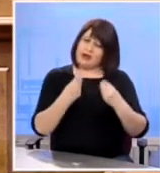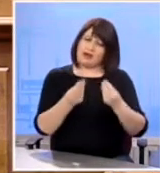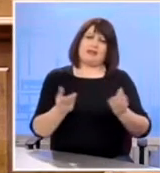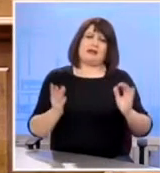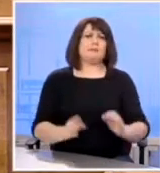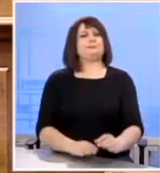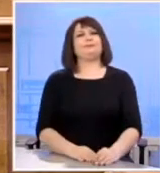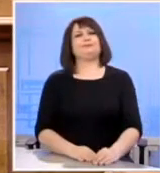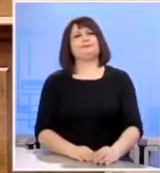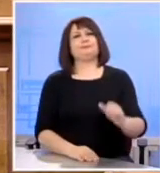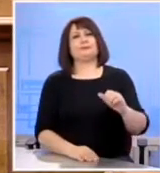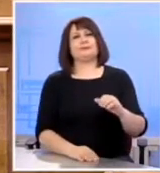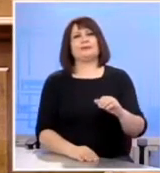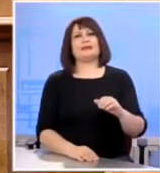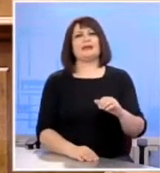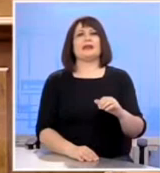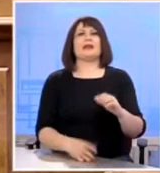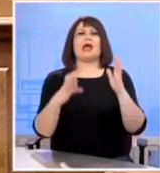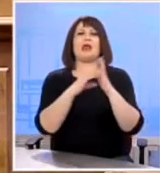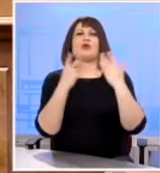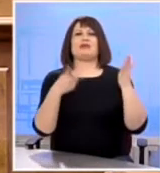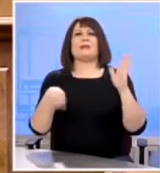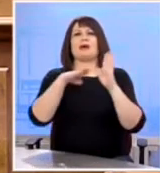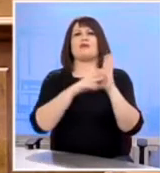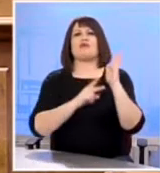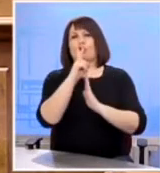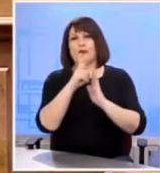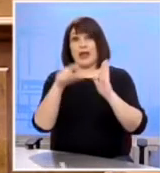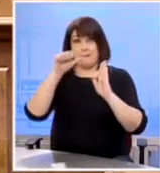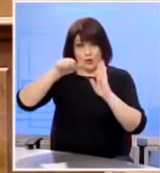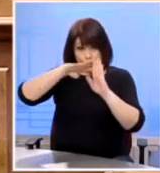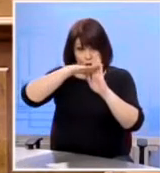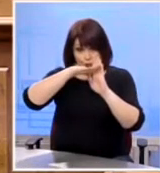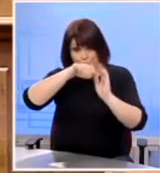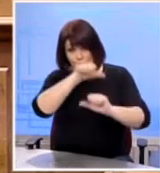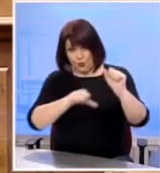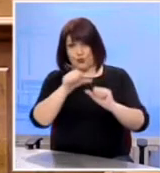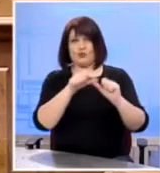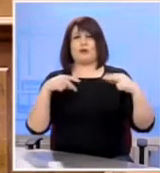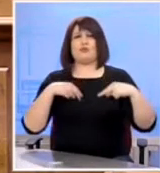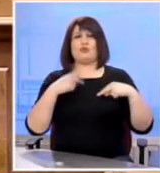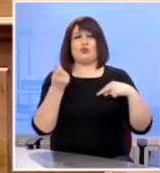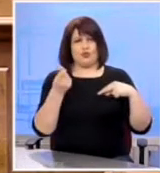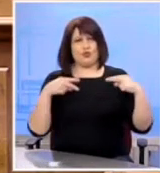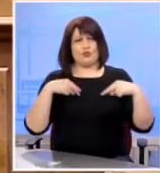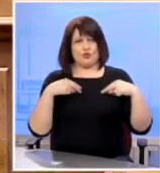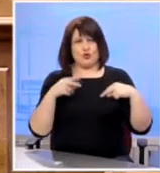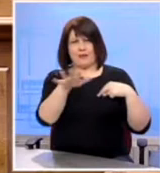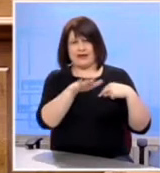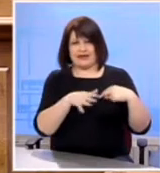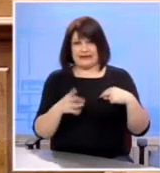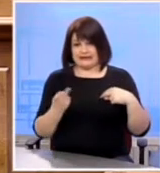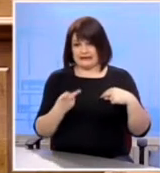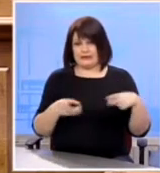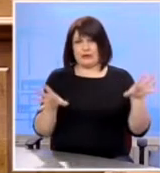Το πρώτο εδάφιο της παραγράφου 12 του άρθρου 7 αντικαθίσταται ως εξής. Με κοινή απόφαση του Υπουργού Οικονομικών και του Υπουργού Επικρατείας, που είναι αρμόδιος